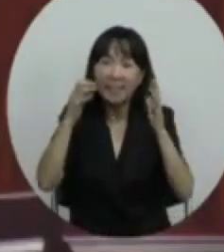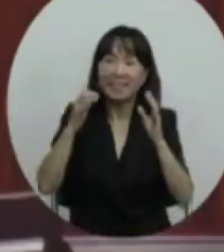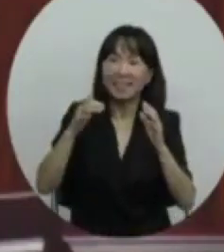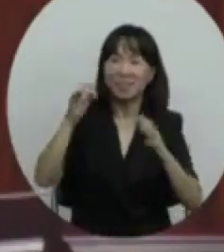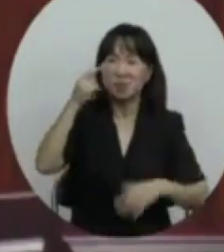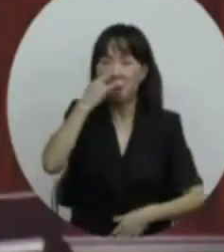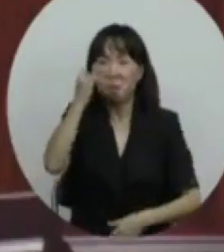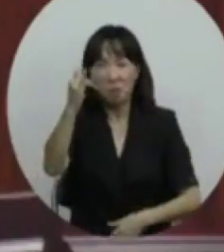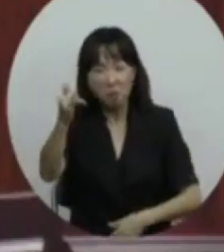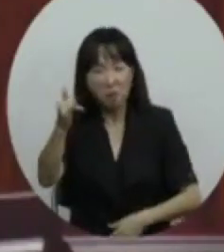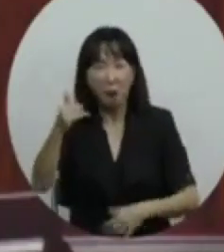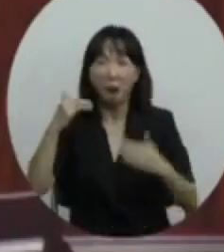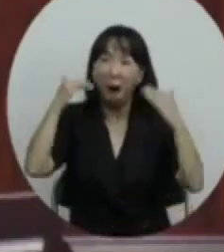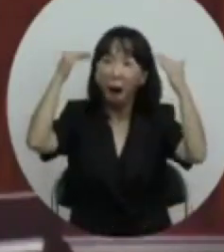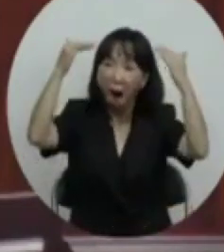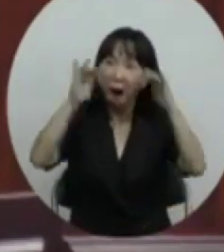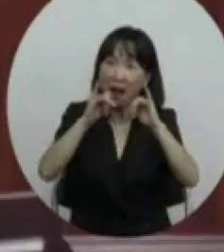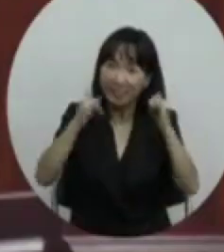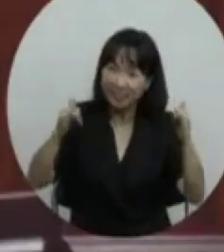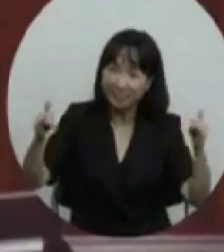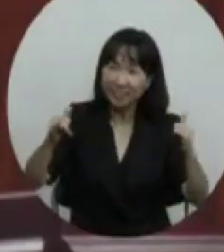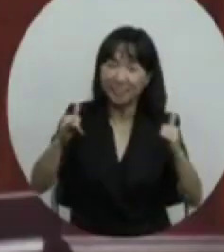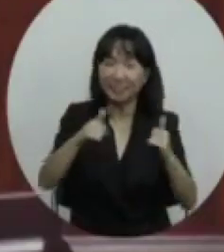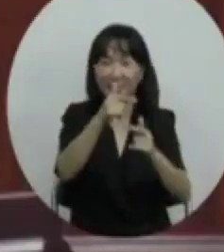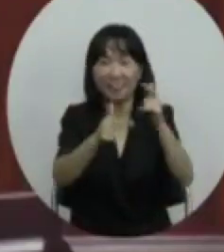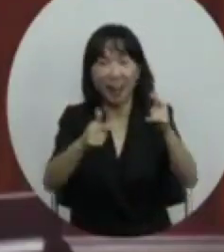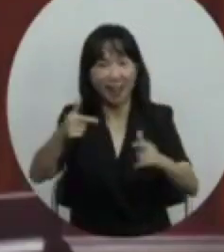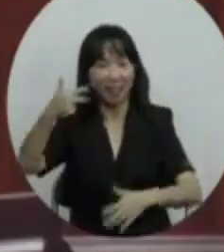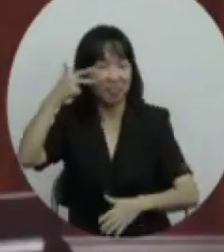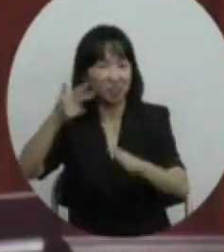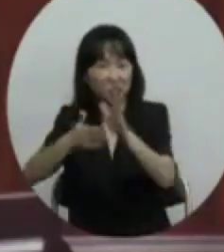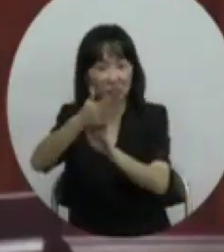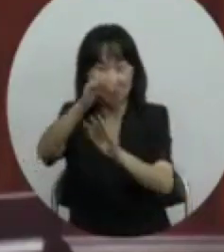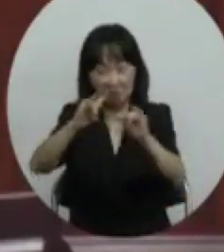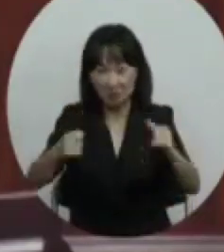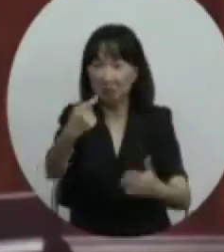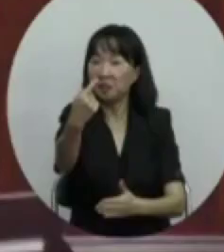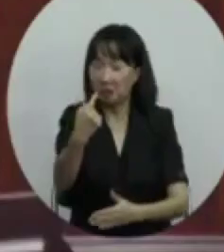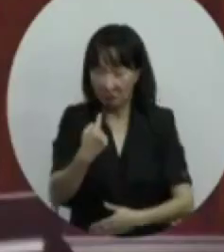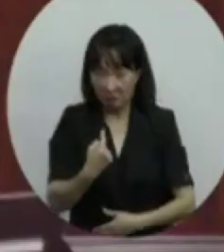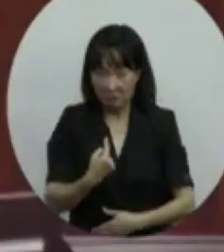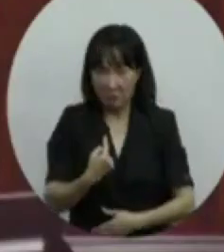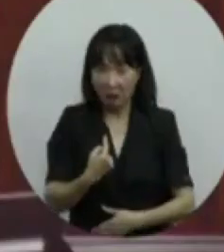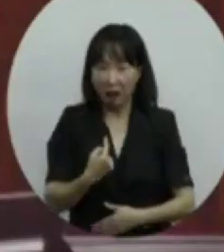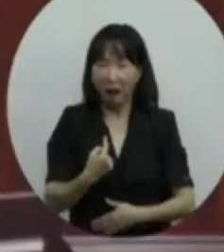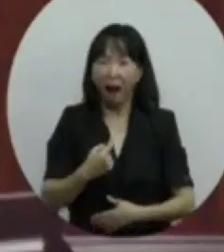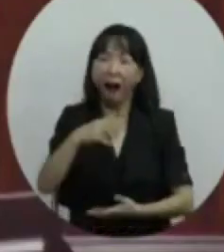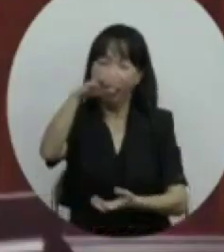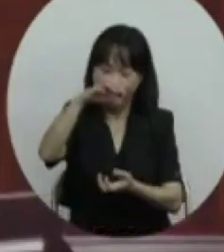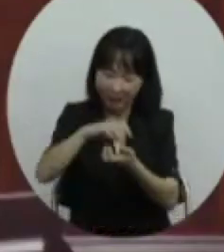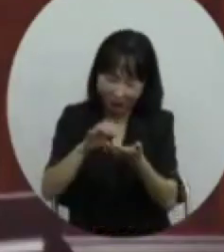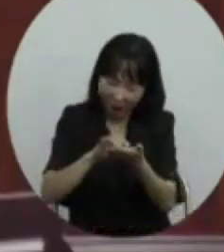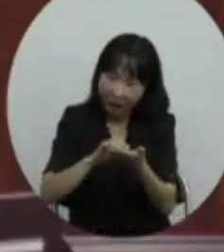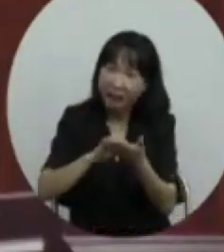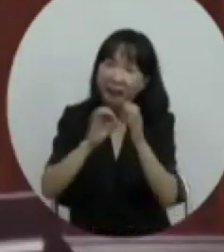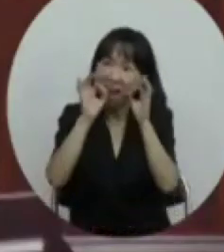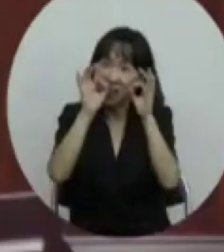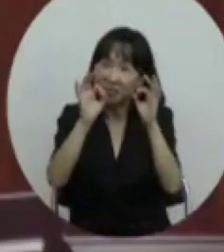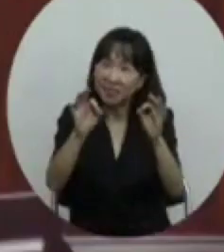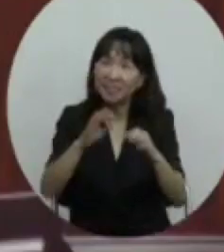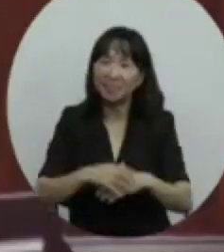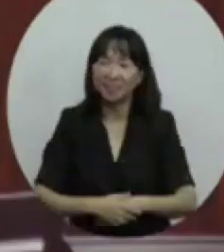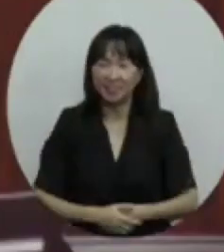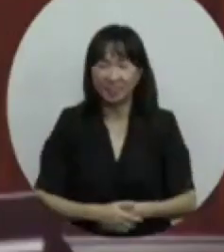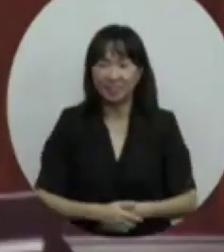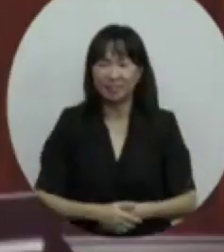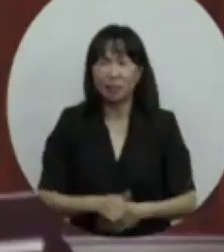부모, 어르신 등 각계각층의 여주 시민이 방문한 것으로 집계되었습니다. 지속되는